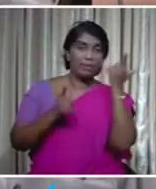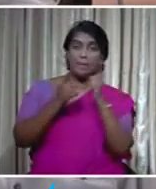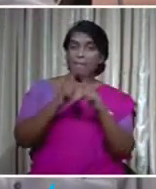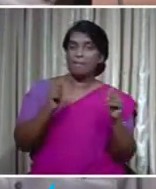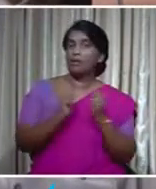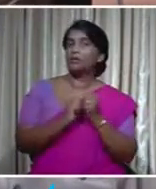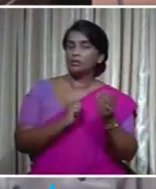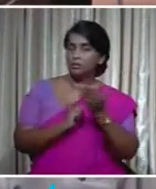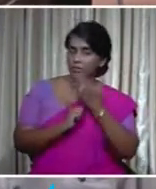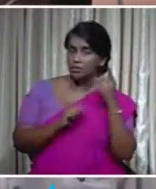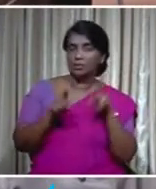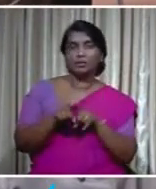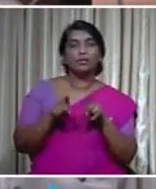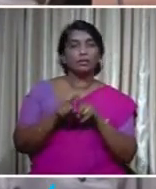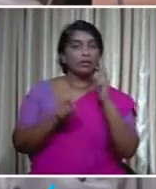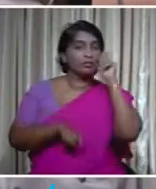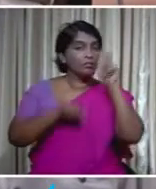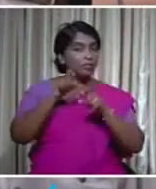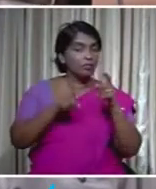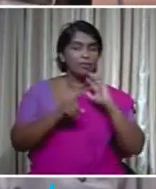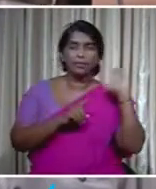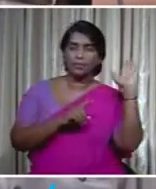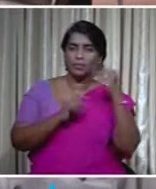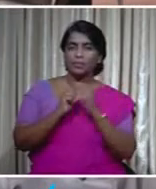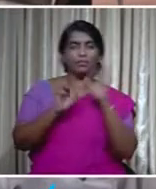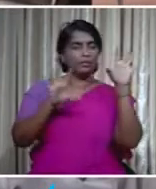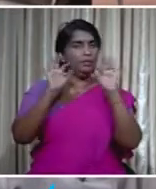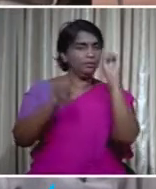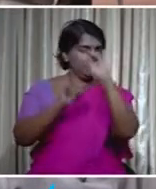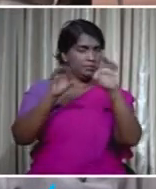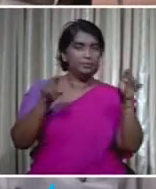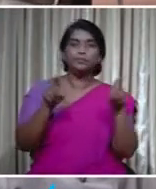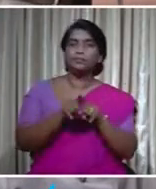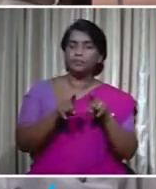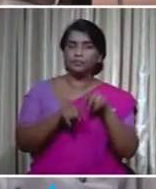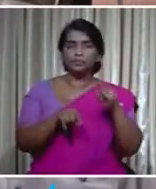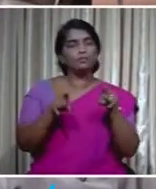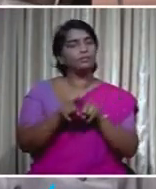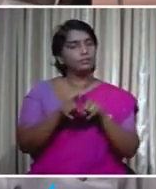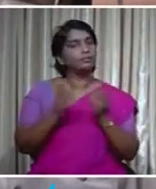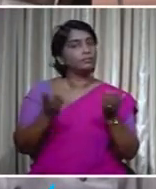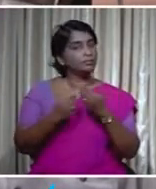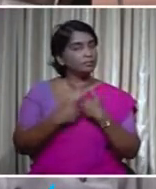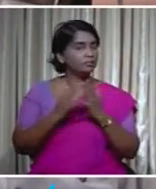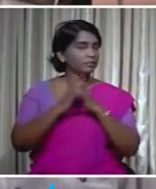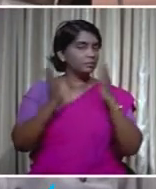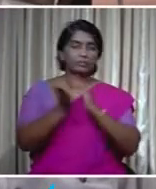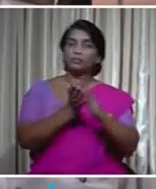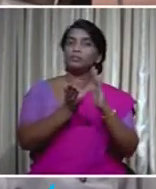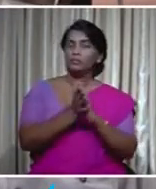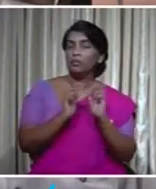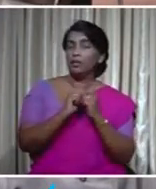தகுதி வாய்ந்த அதிகாரியை நியமிப்பதன் மூலம் இதற்கான ஒரு சரியான தீர்வை எட்ட முடியும் என்பதை நான் கௌரவ அமைச்சர் அவர்களை இதில்